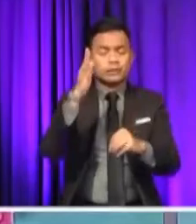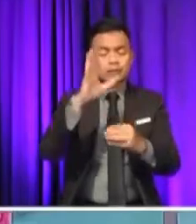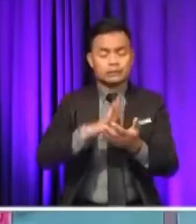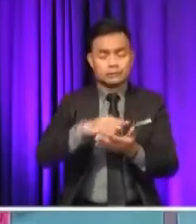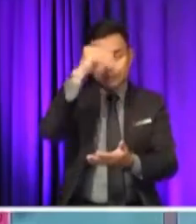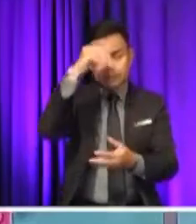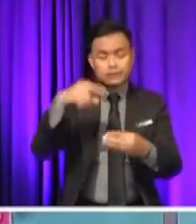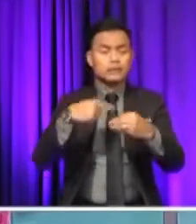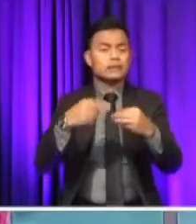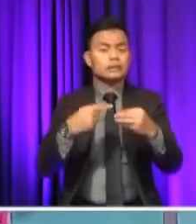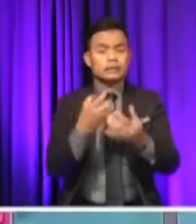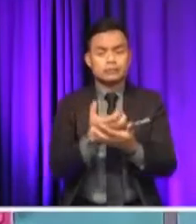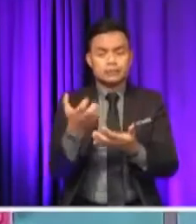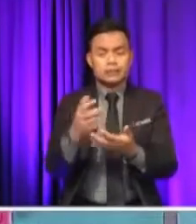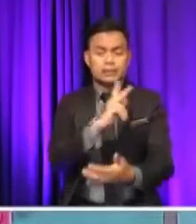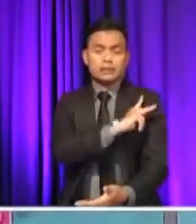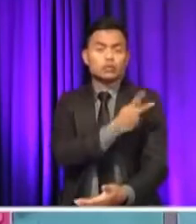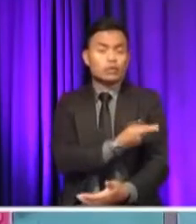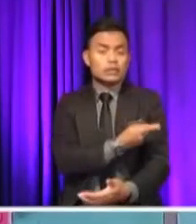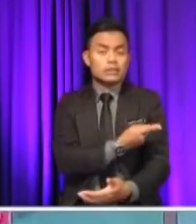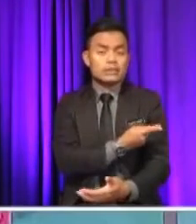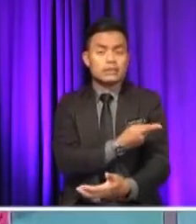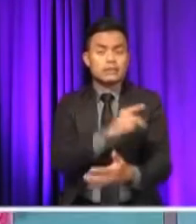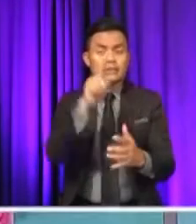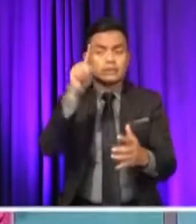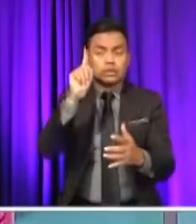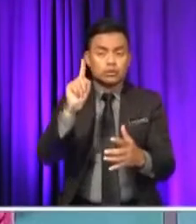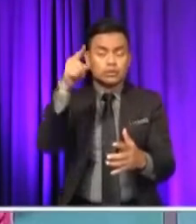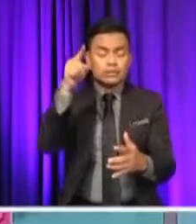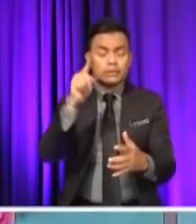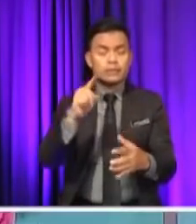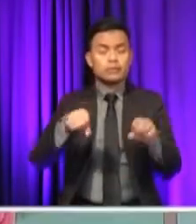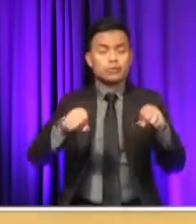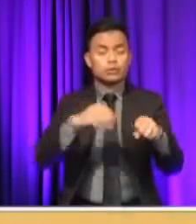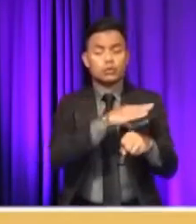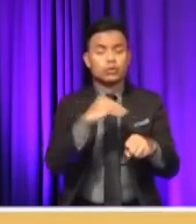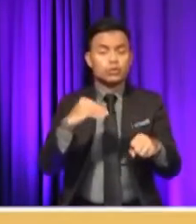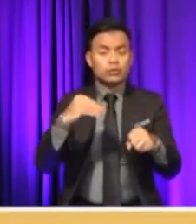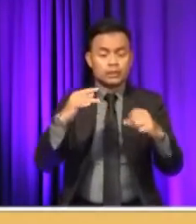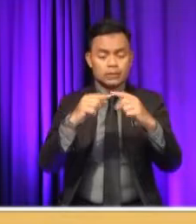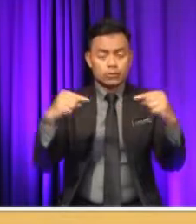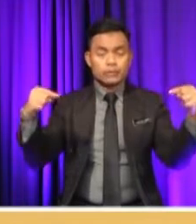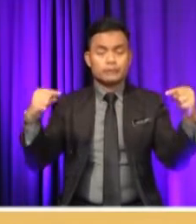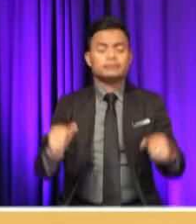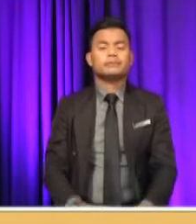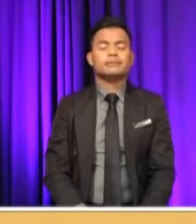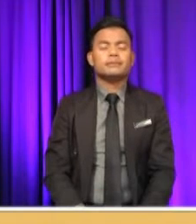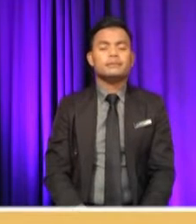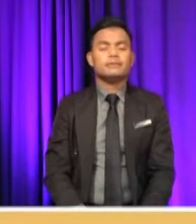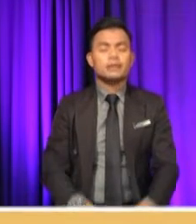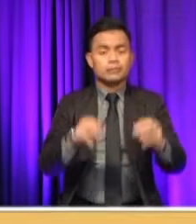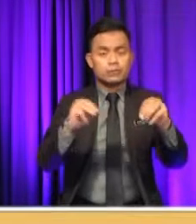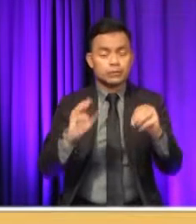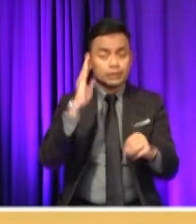kuasa, suis, motor, penyambung dan wire. Dalam tajuk bekalan kuasa, pelajar akan belajar tentang stesen